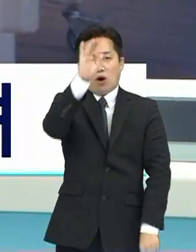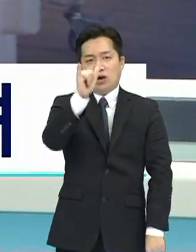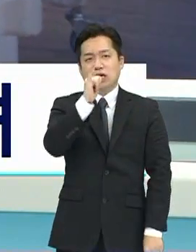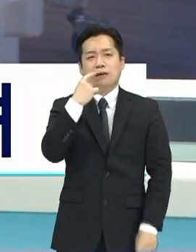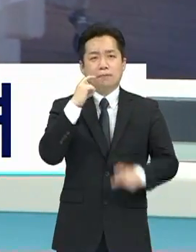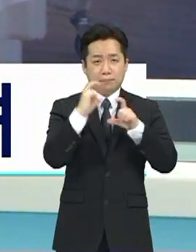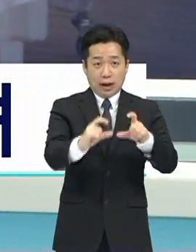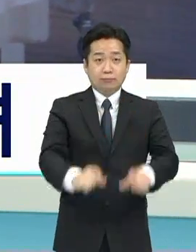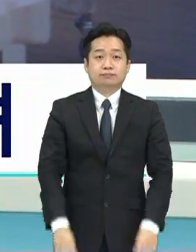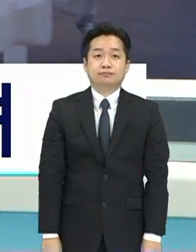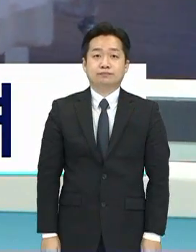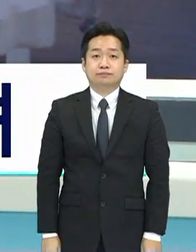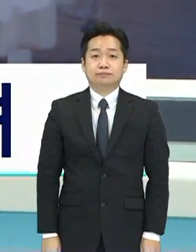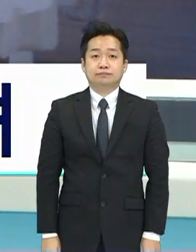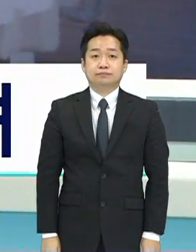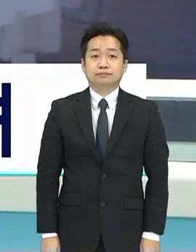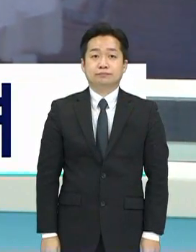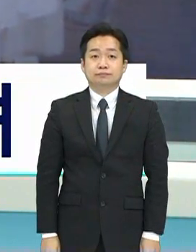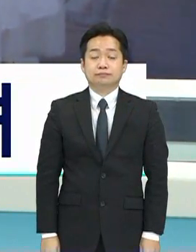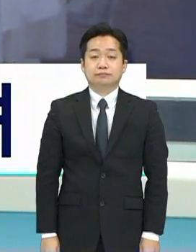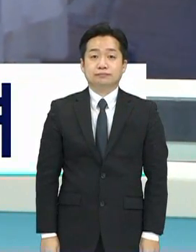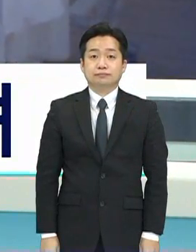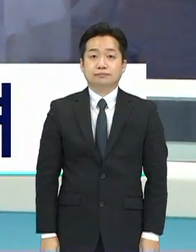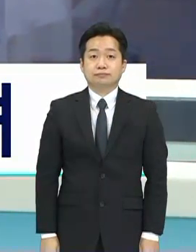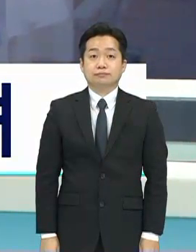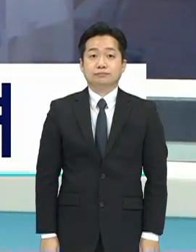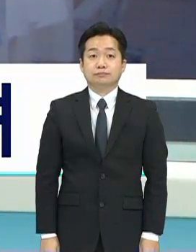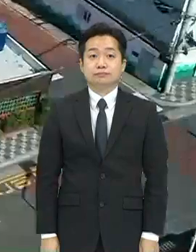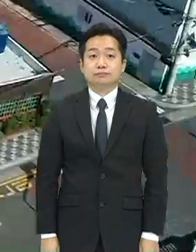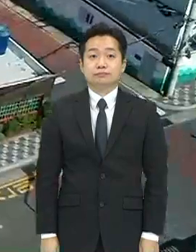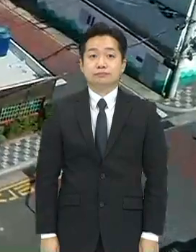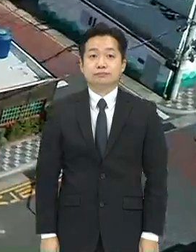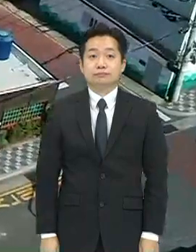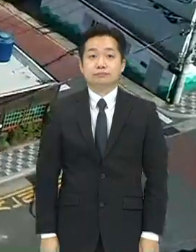나온 겁니다. KNN 김민욱 기자입니다.